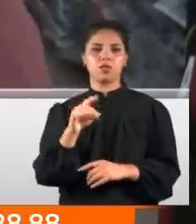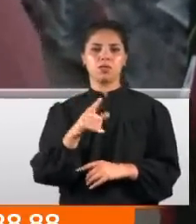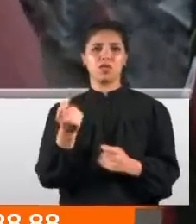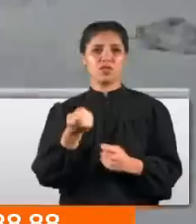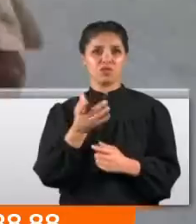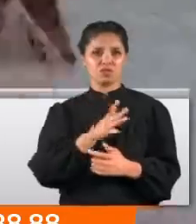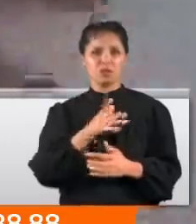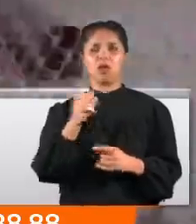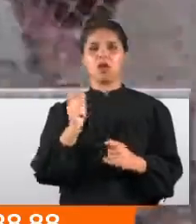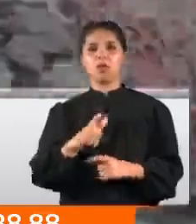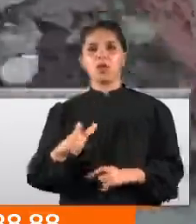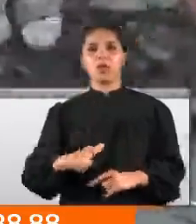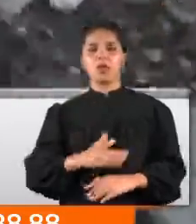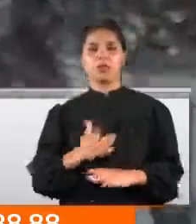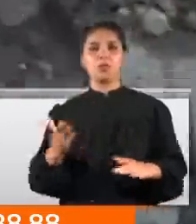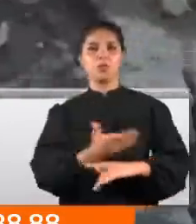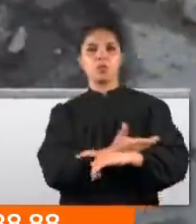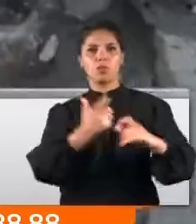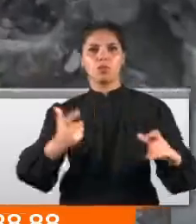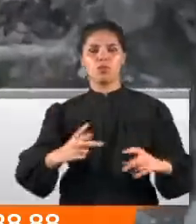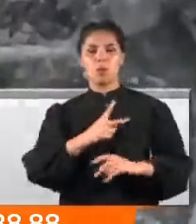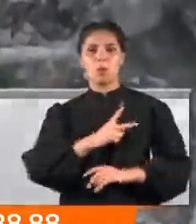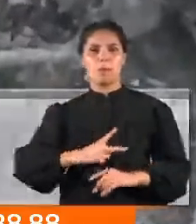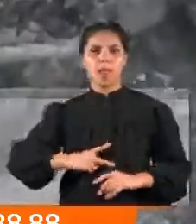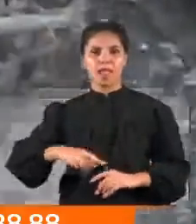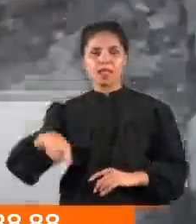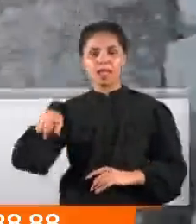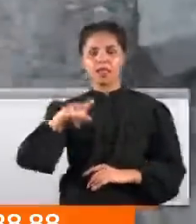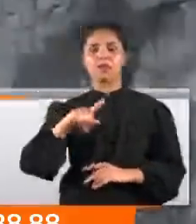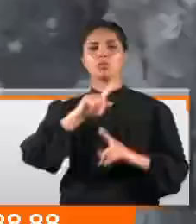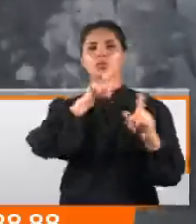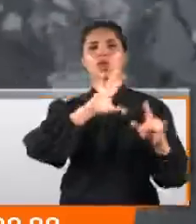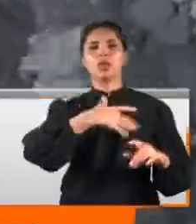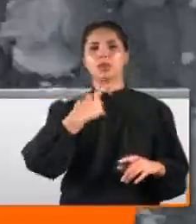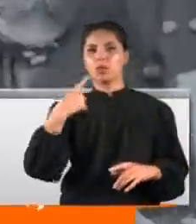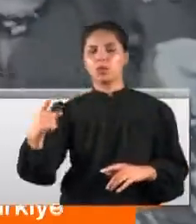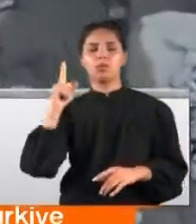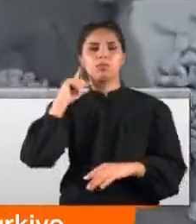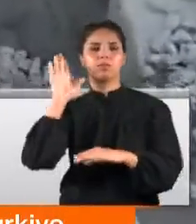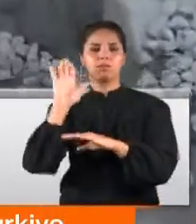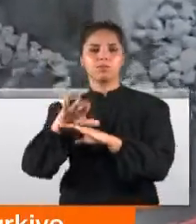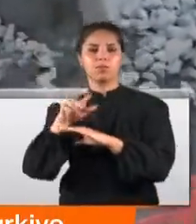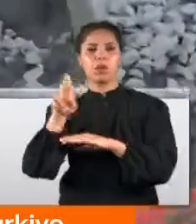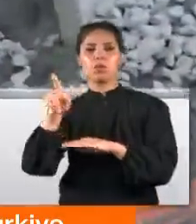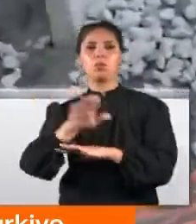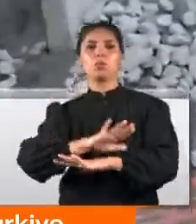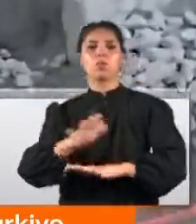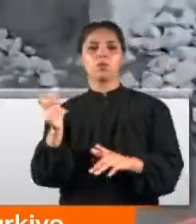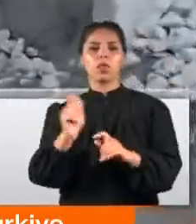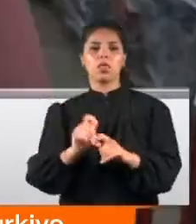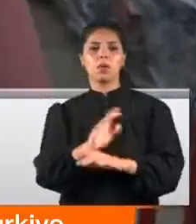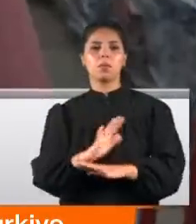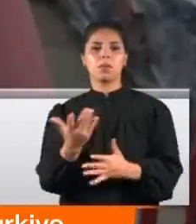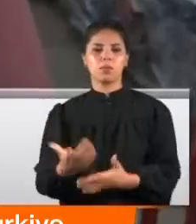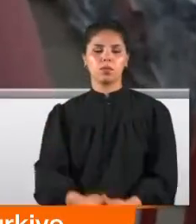zaman yaptılar. İzmir Büyükşehir Belediyesi esnafın talebine kulak asmadı ve yaz ortasında kemer altında bitmek bilmeyen bir çalışma